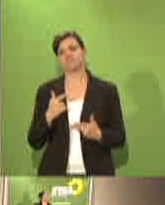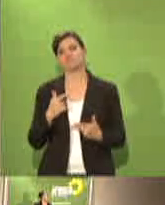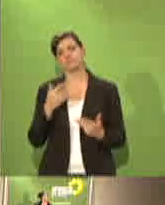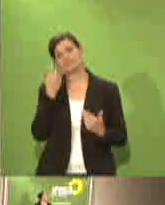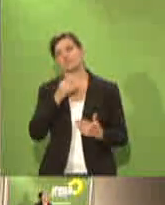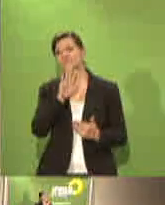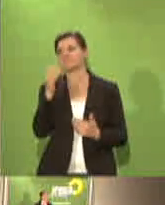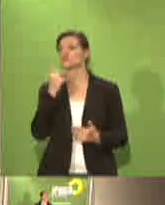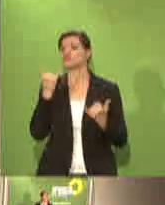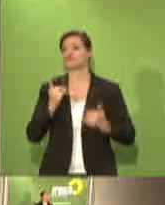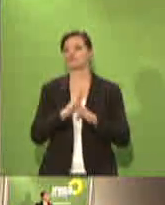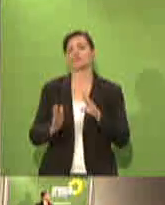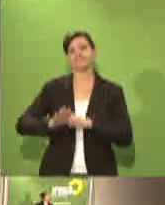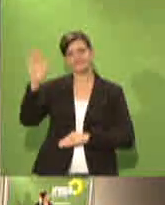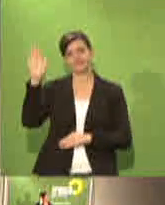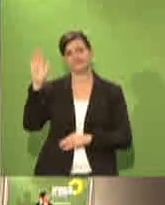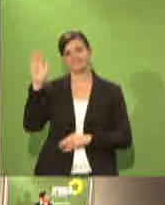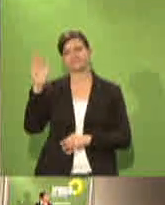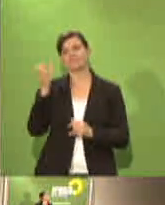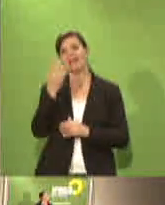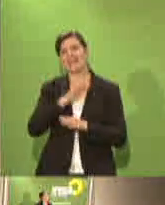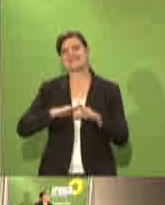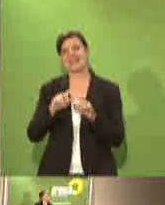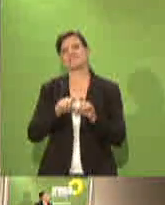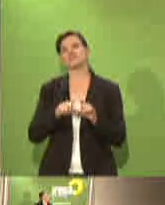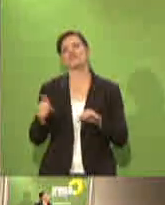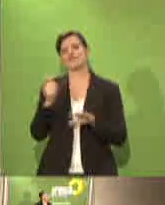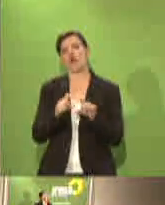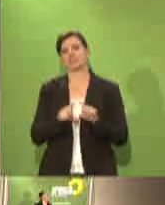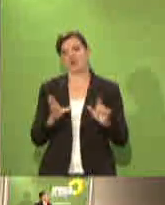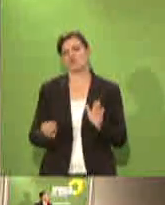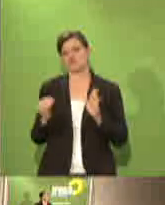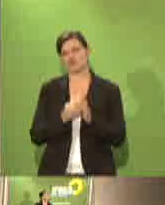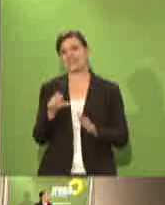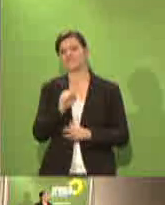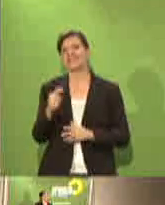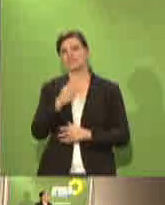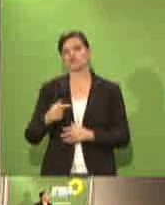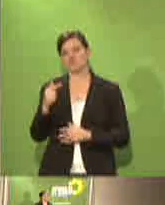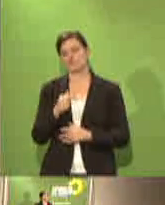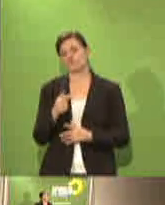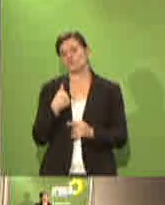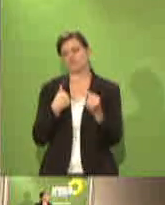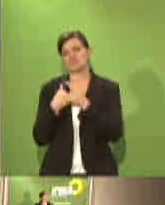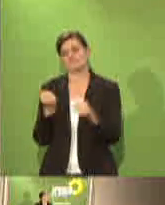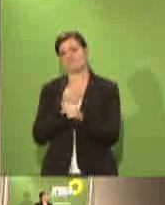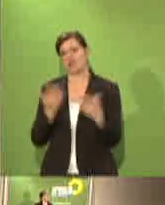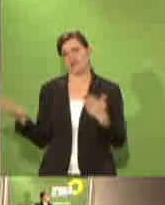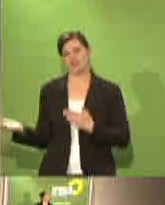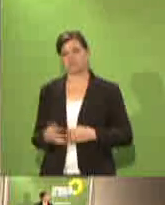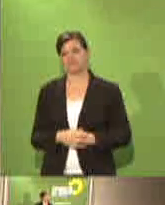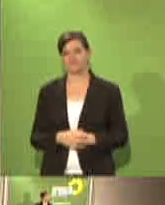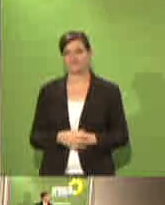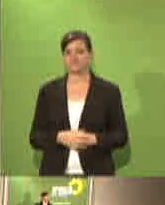entsprechende Wortmeldung und natürlich wird das Ganze vom Landesvorstand eingebracht. Sven tut das dann gleich und alle, die sich hier